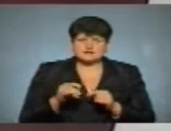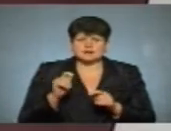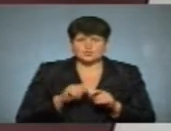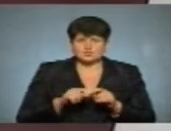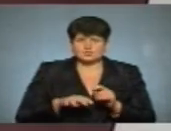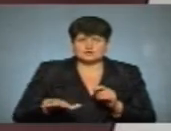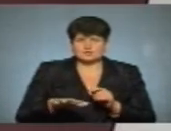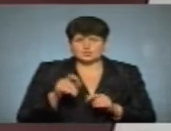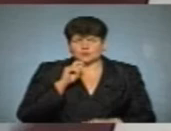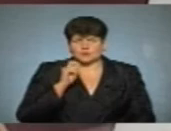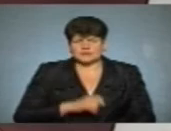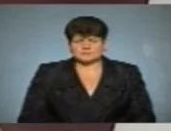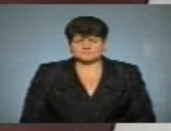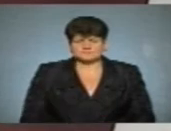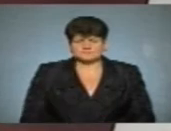Україні території.